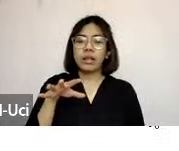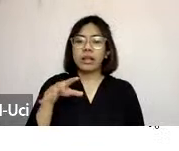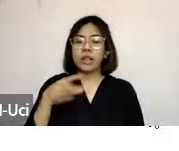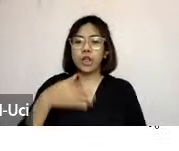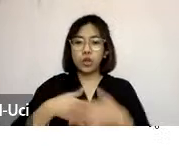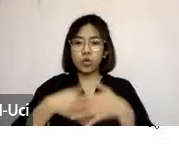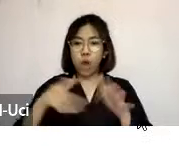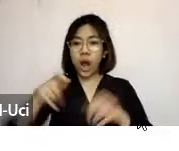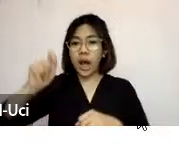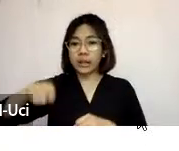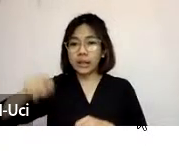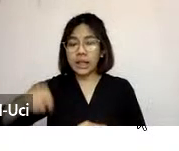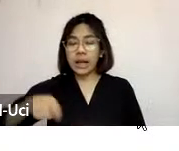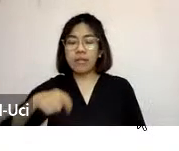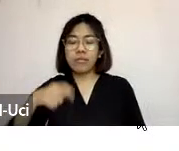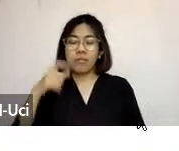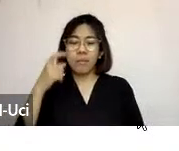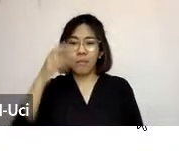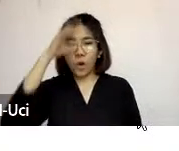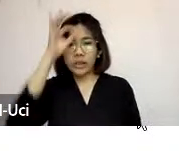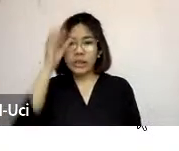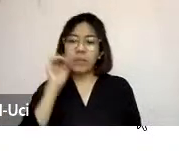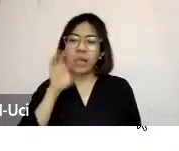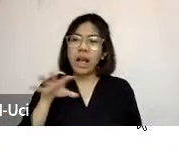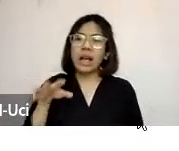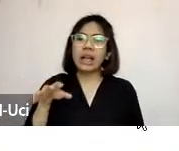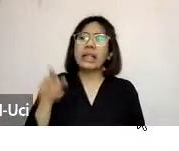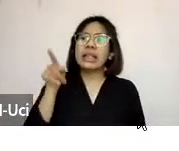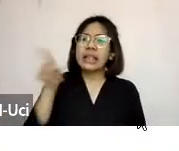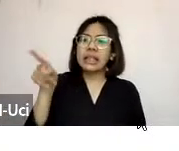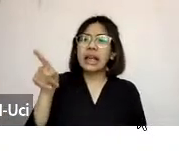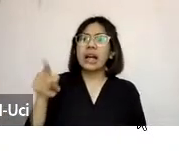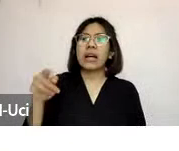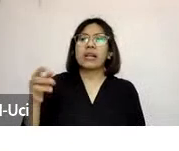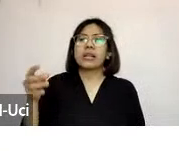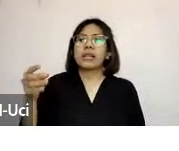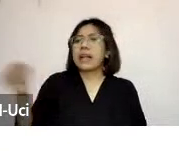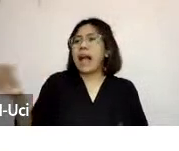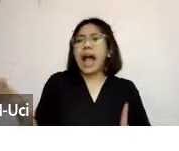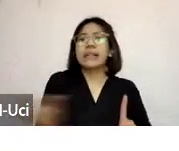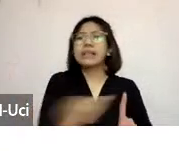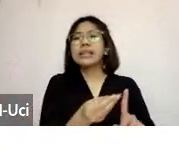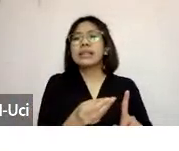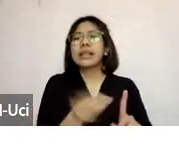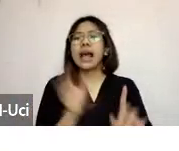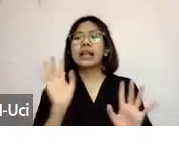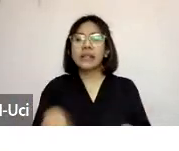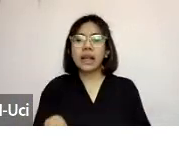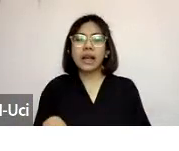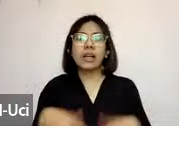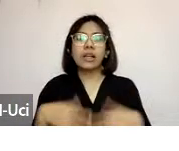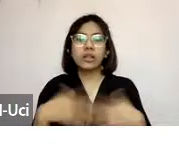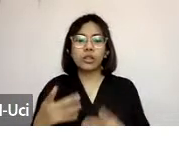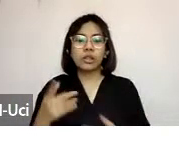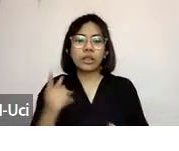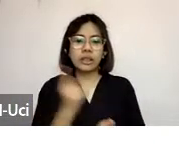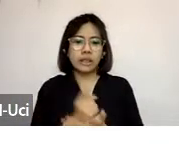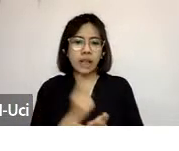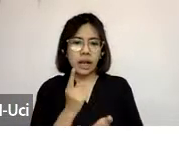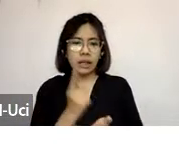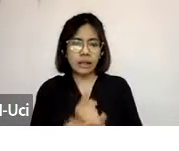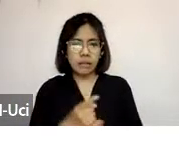sidang bahwa dia berteriak Let's help Please nah terusnya kemudian Jaksa